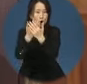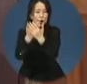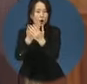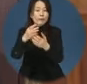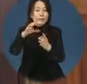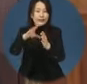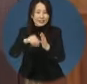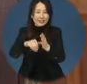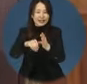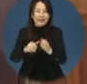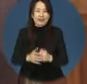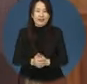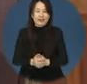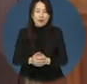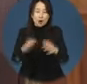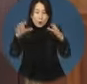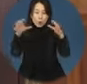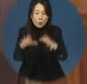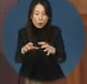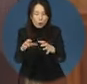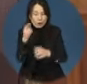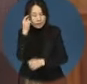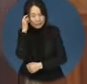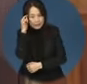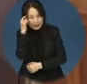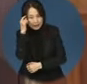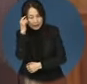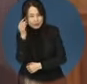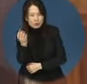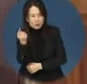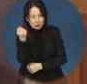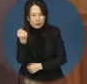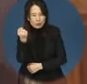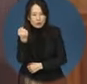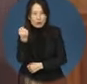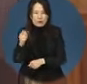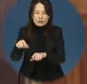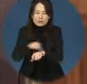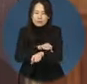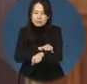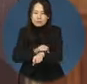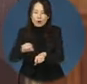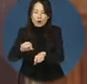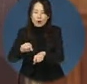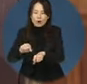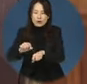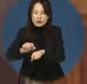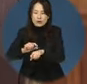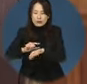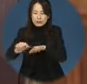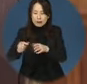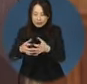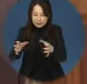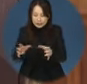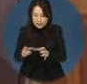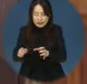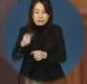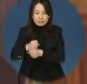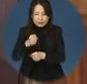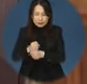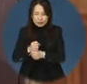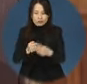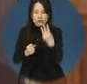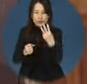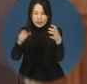이제는 통한 만들 생각했던 것을 특별 지방자치단체로 만들어서 기구도 만들고 외도 만드는 게